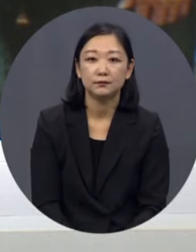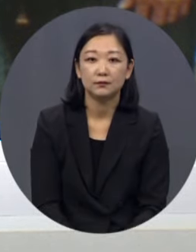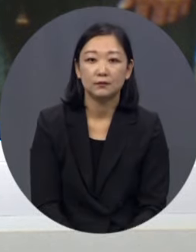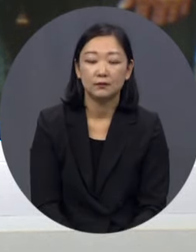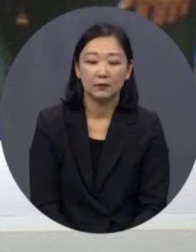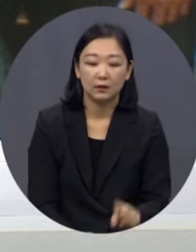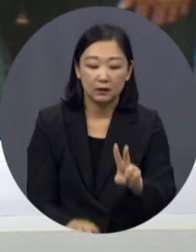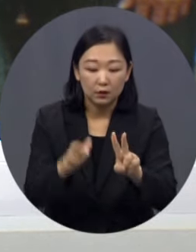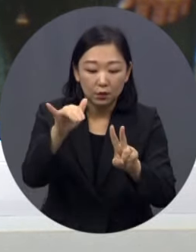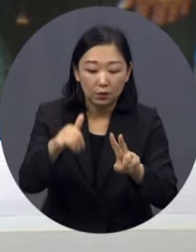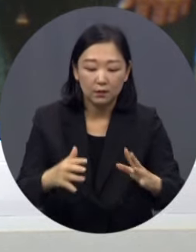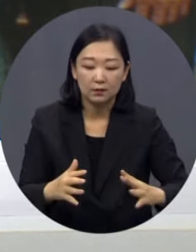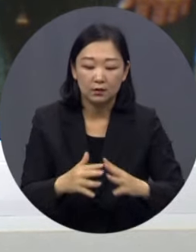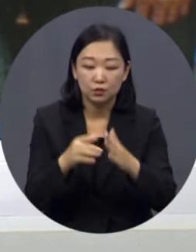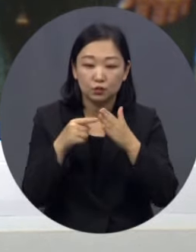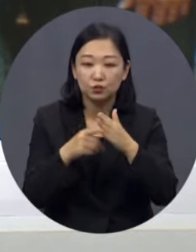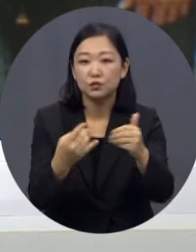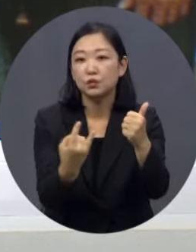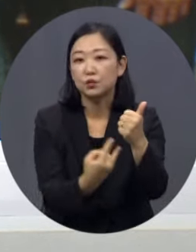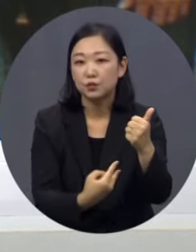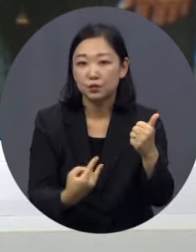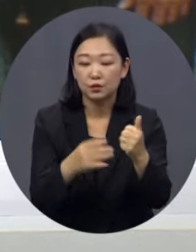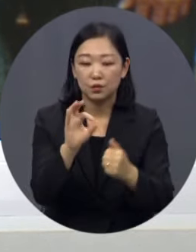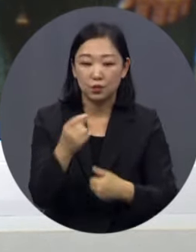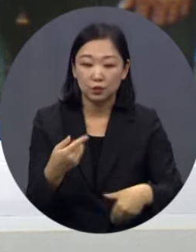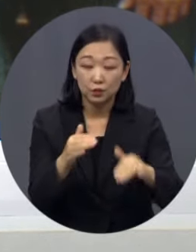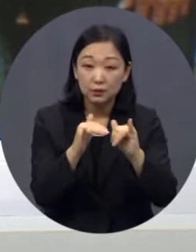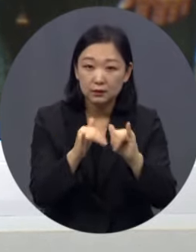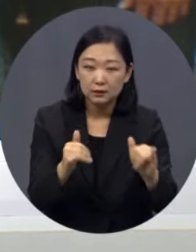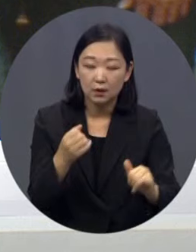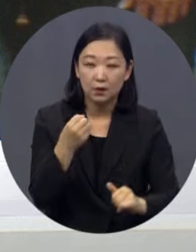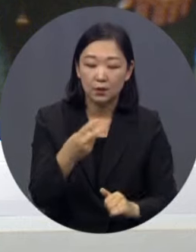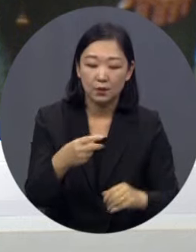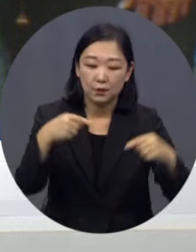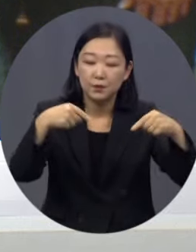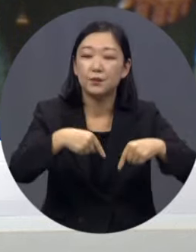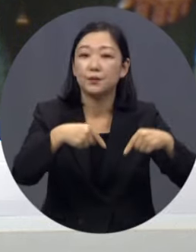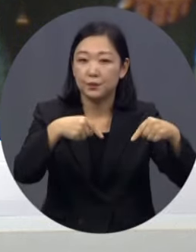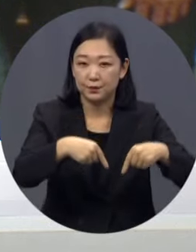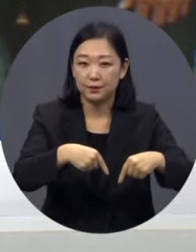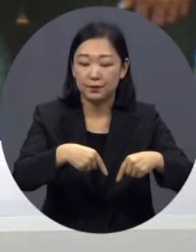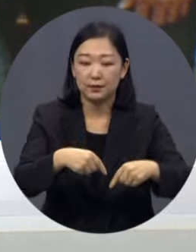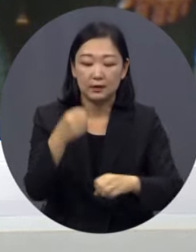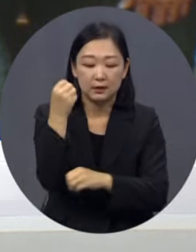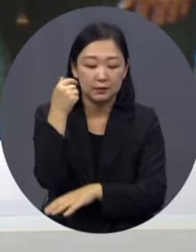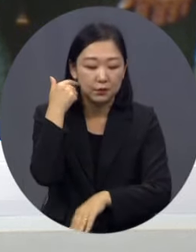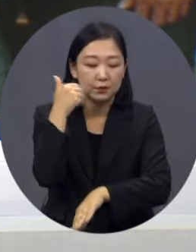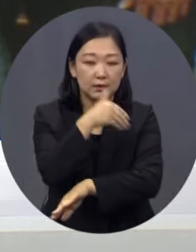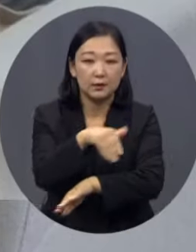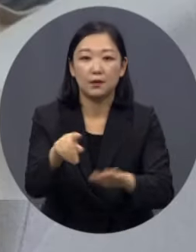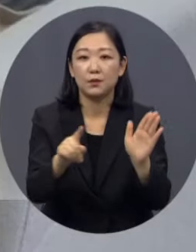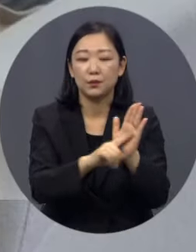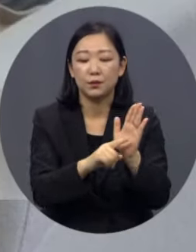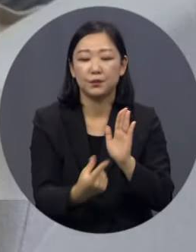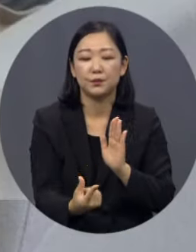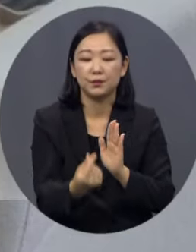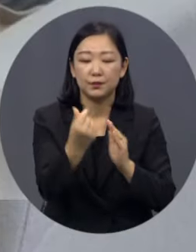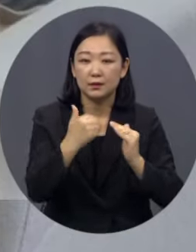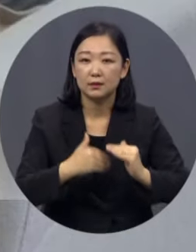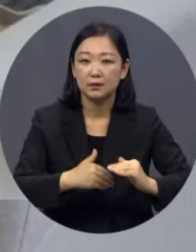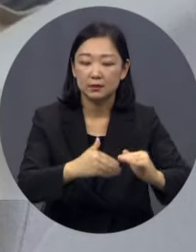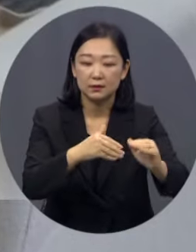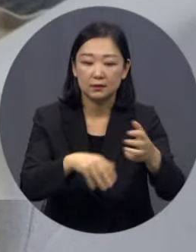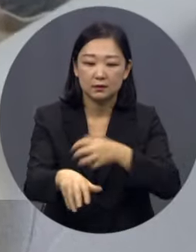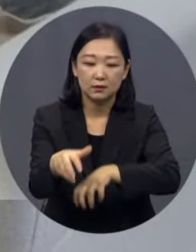제주 제 2공항 건설 추진위원회는 오영훈 제주 도지사와 면담을 갖고 기본 계획 고시가 조속히 이루어지도록